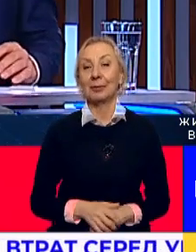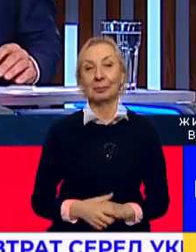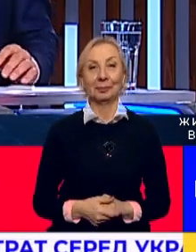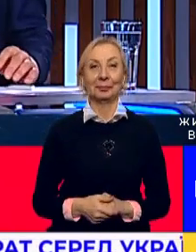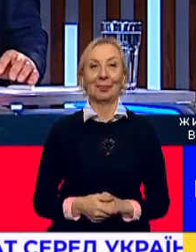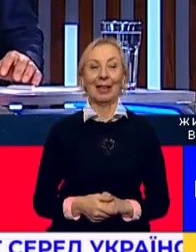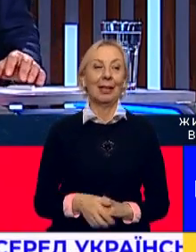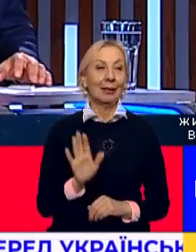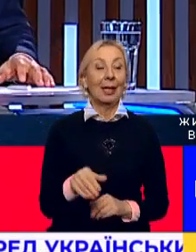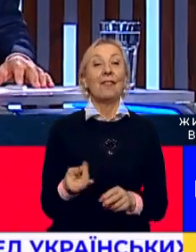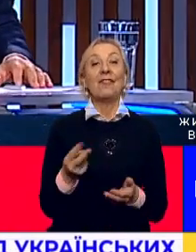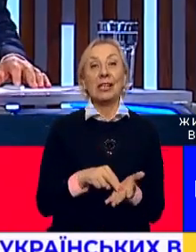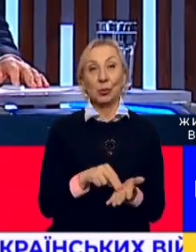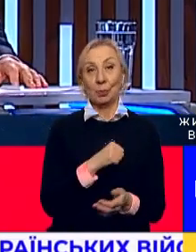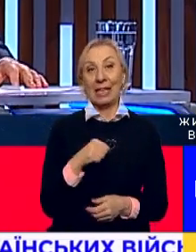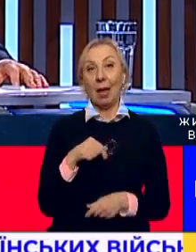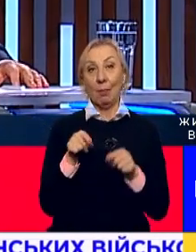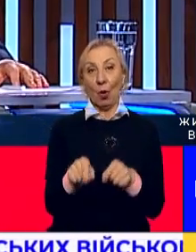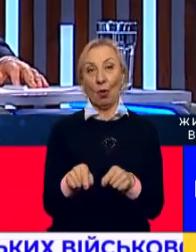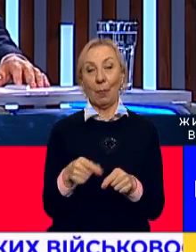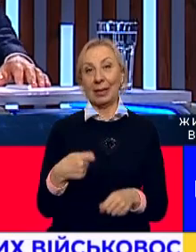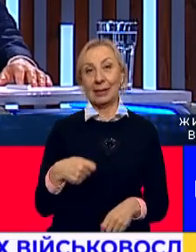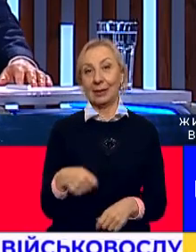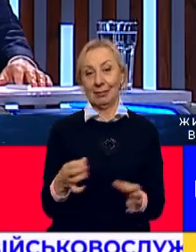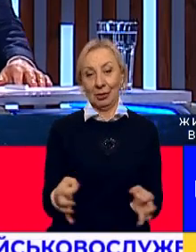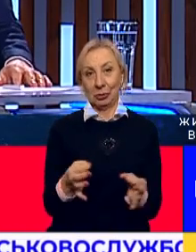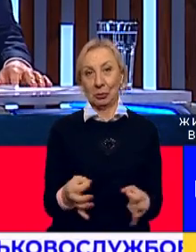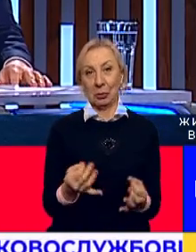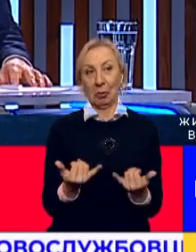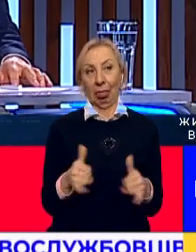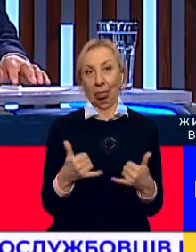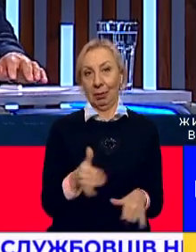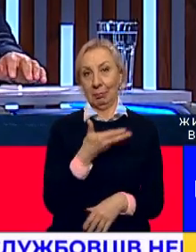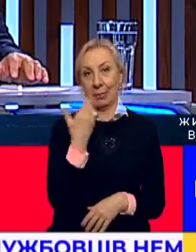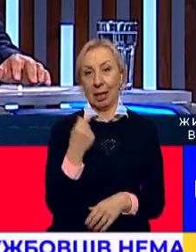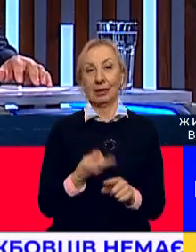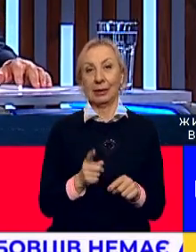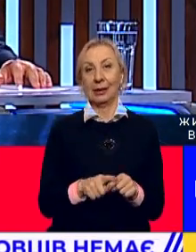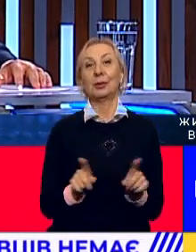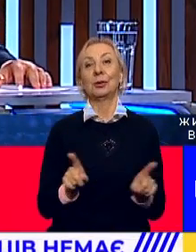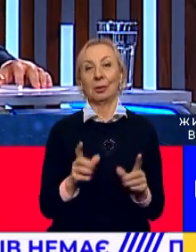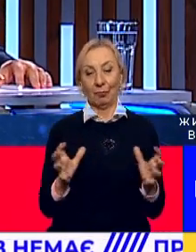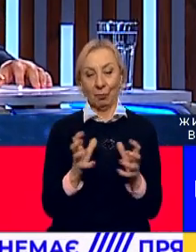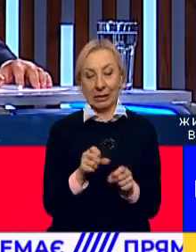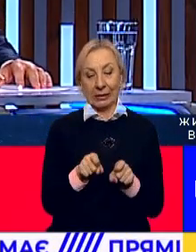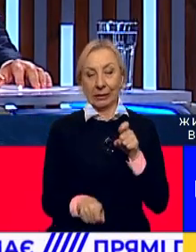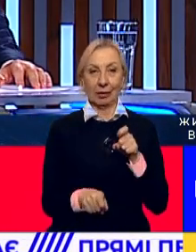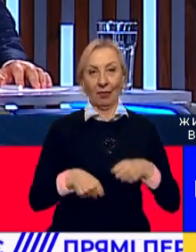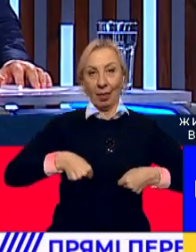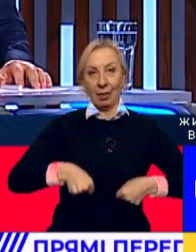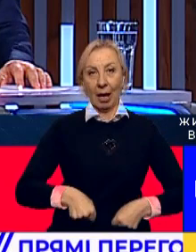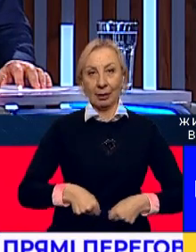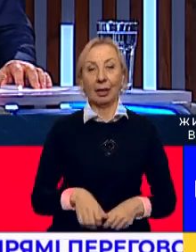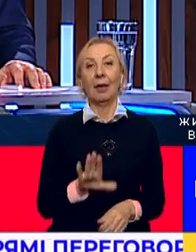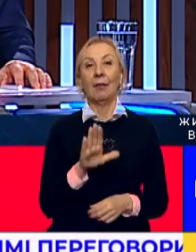Виступ самого президента? Так. Нічого не вразило. Цей виступ спрямований на одне – збереження влади.